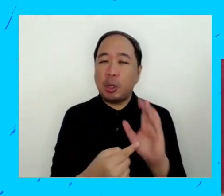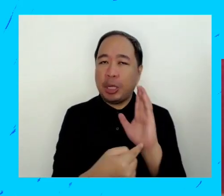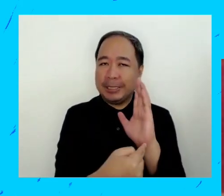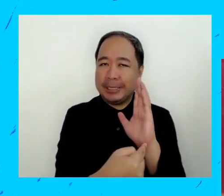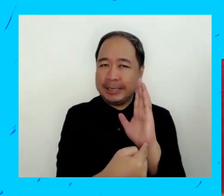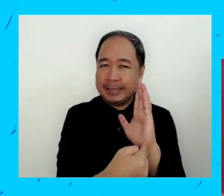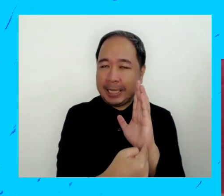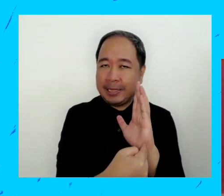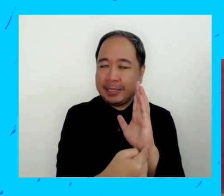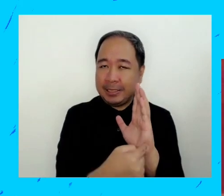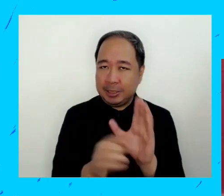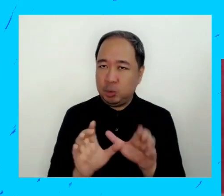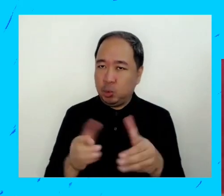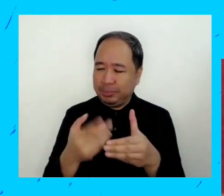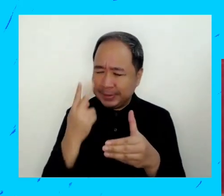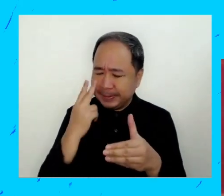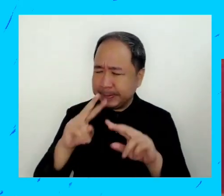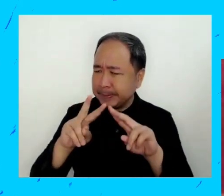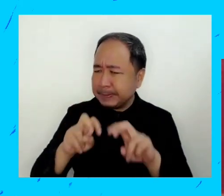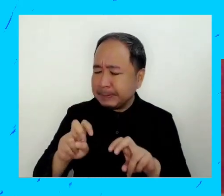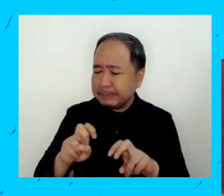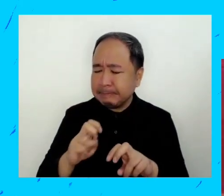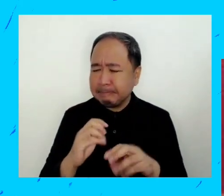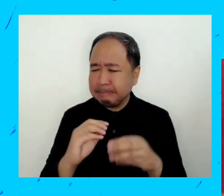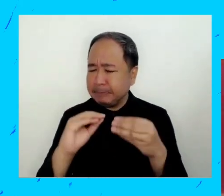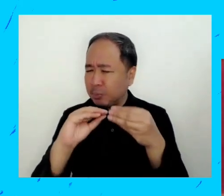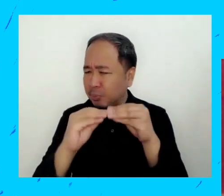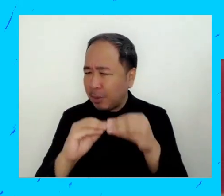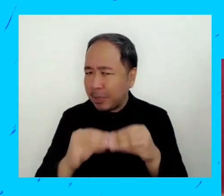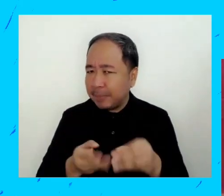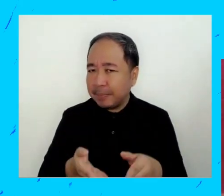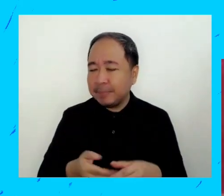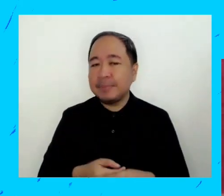Alors, je regarde ici quelles sont les réponses.